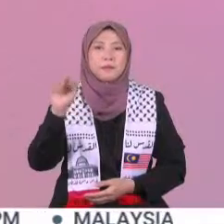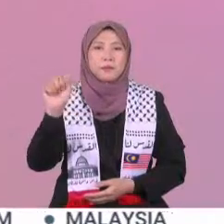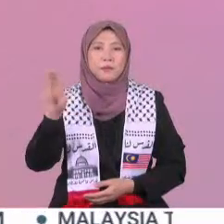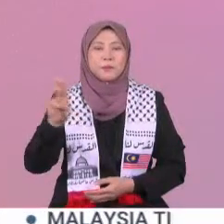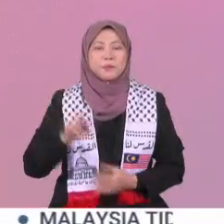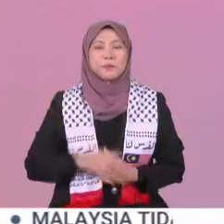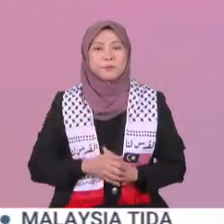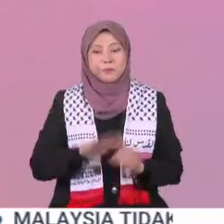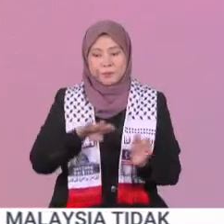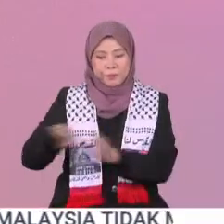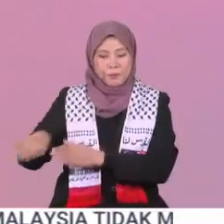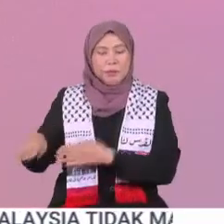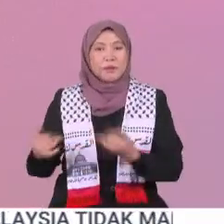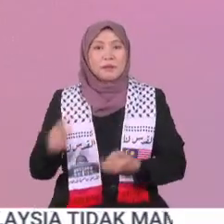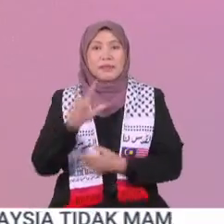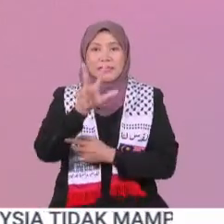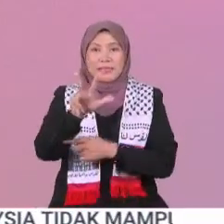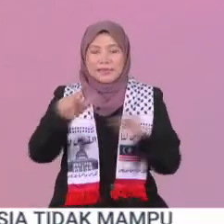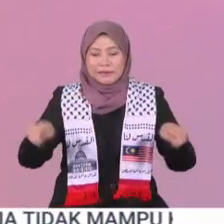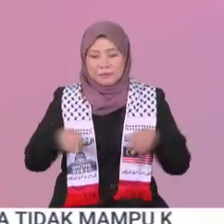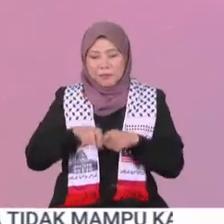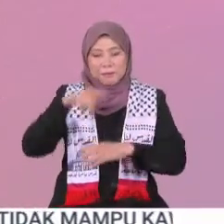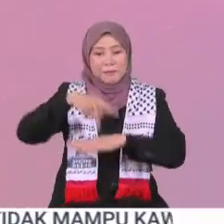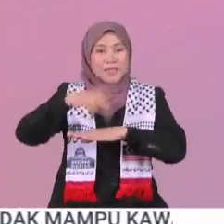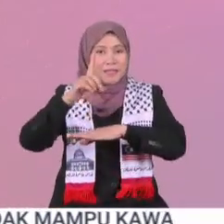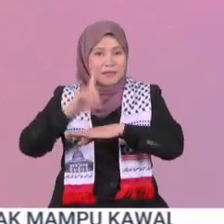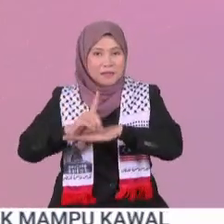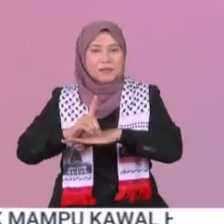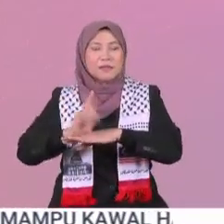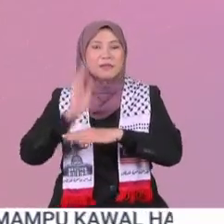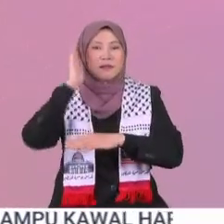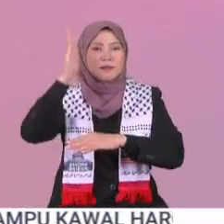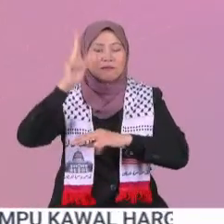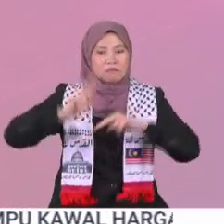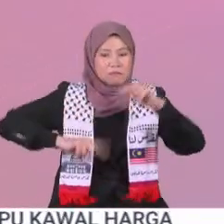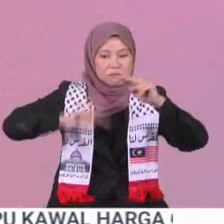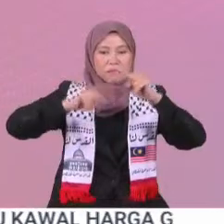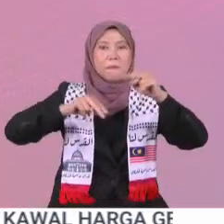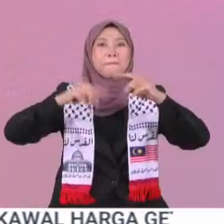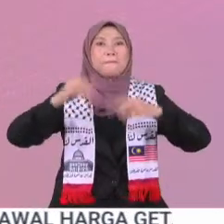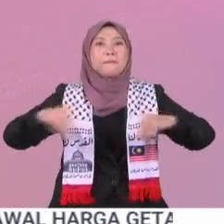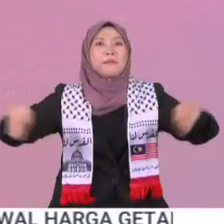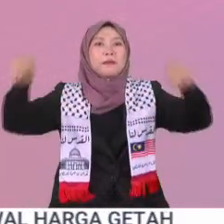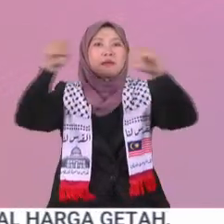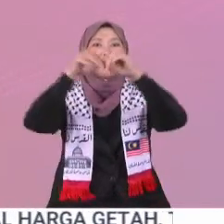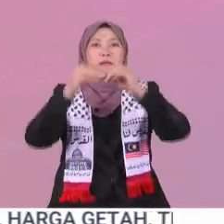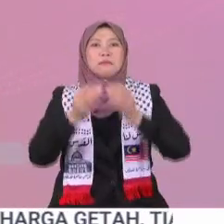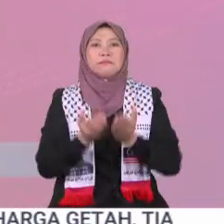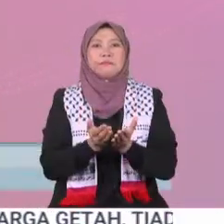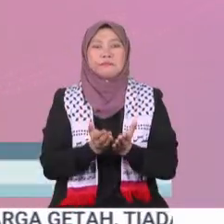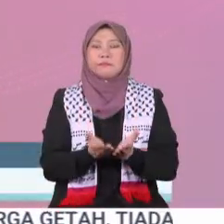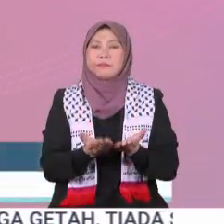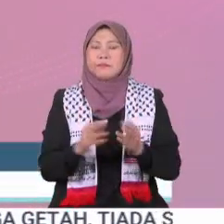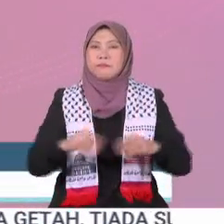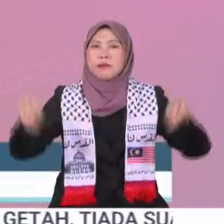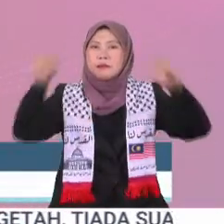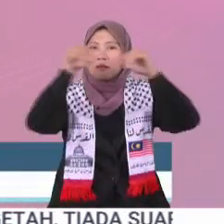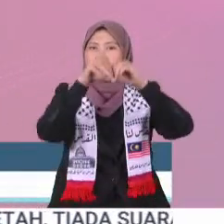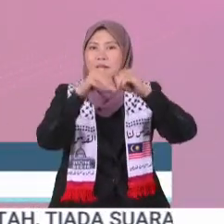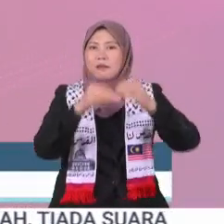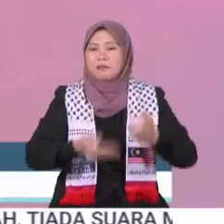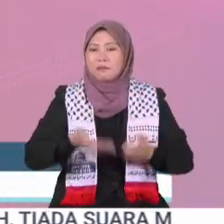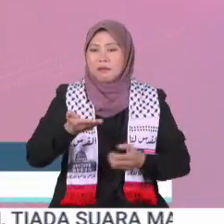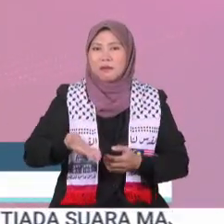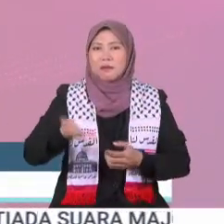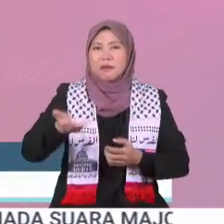3 lokasi strategik di Port Dickson sedang dipertimbang untuk pembinaan Masjid Terapung. Menteri Besar Negeri Sembilan Datuk Seri Aminuddin